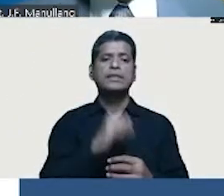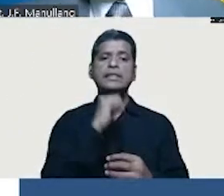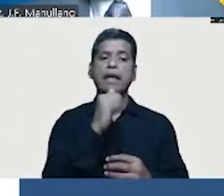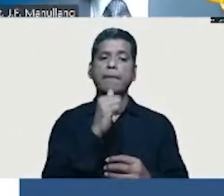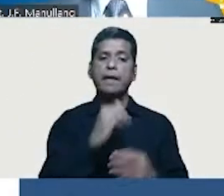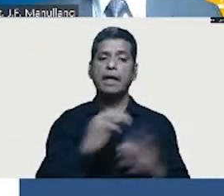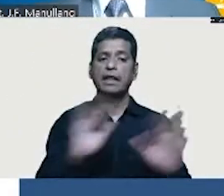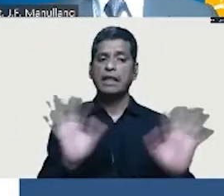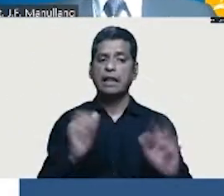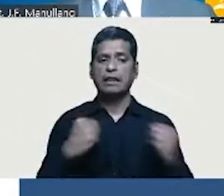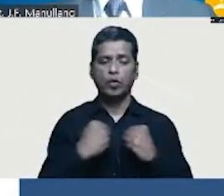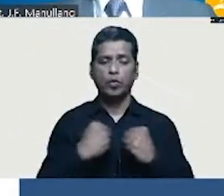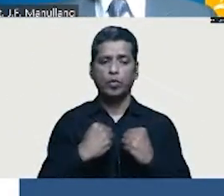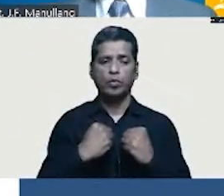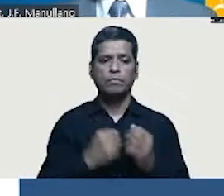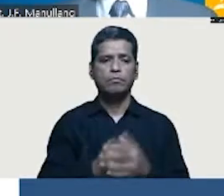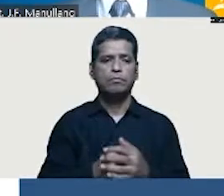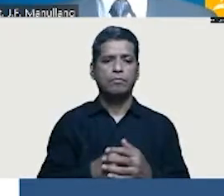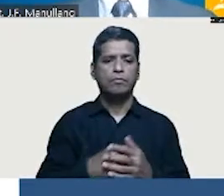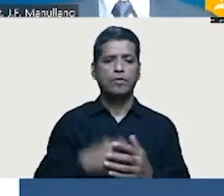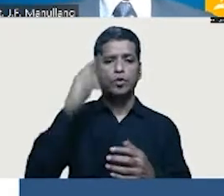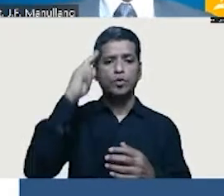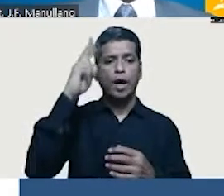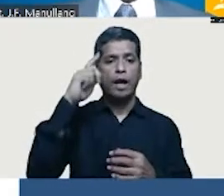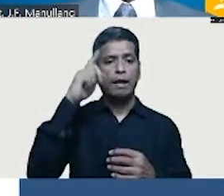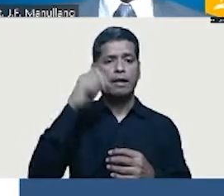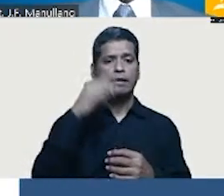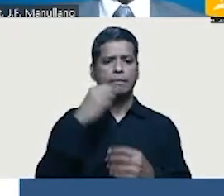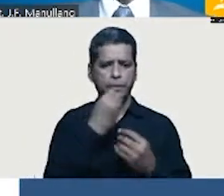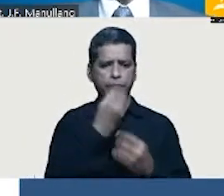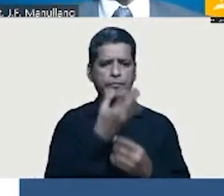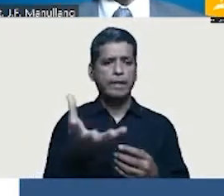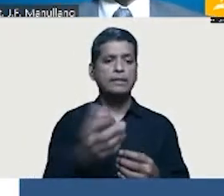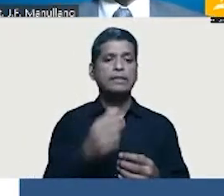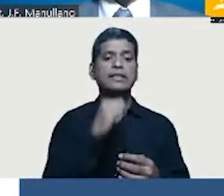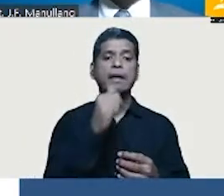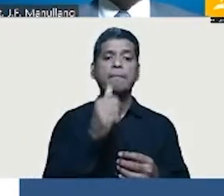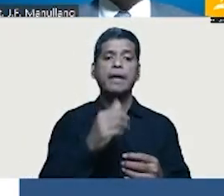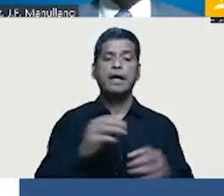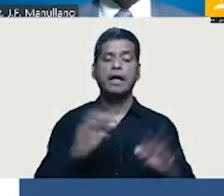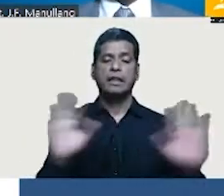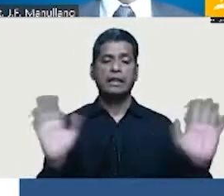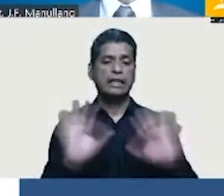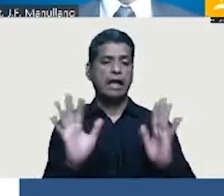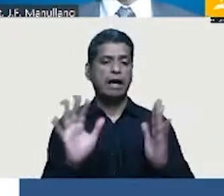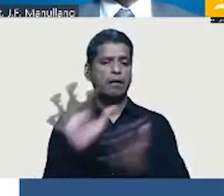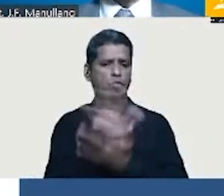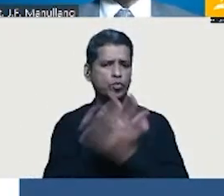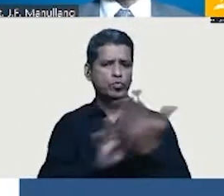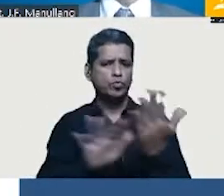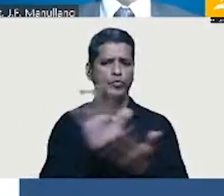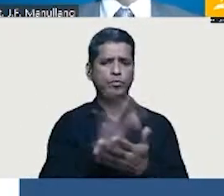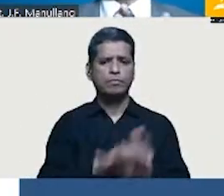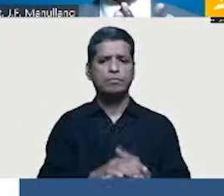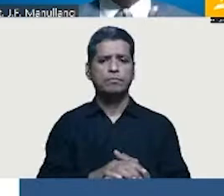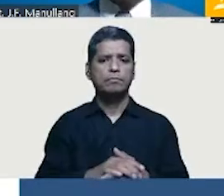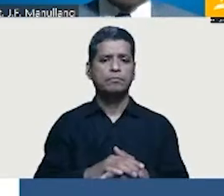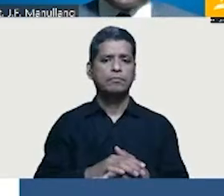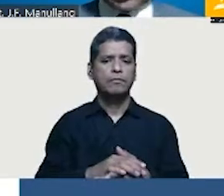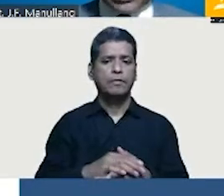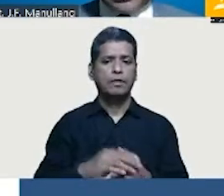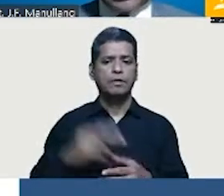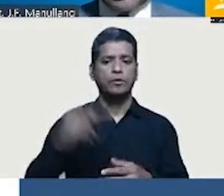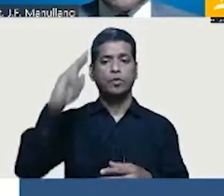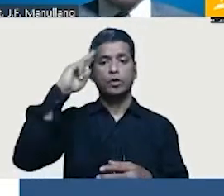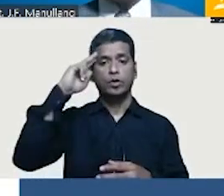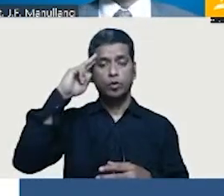Siapakah yang tidak bernubuat dengan perkataan lain lerak w8 ini menegaskan kalau Tuhan sudah mengambil